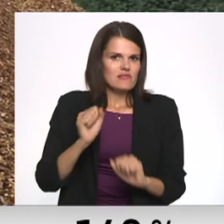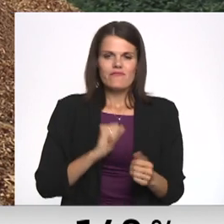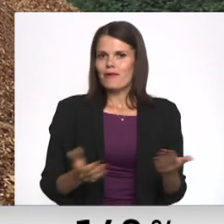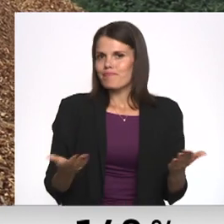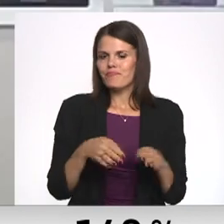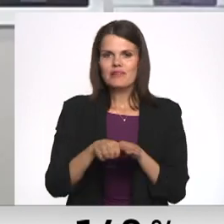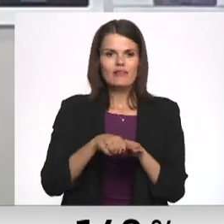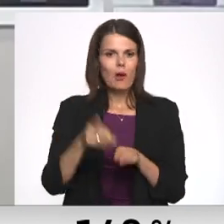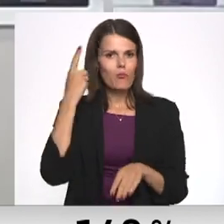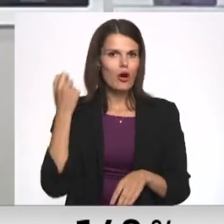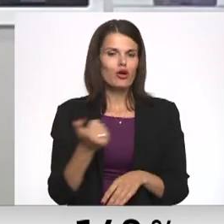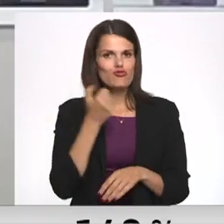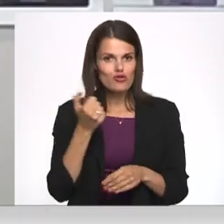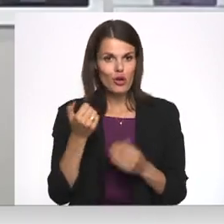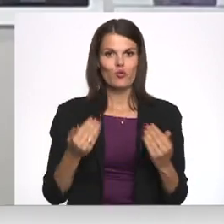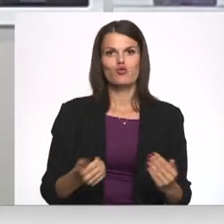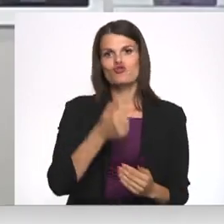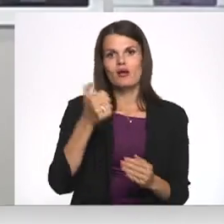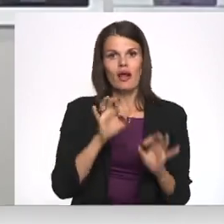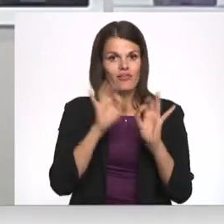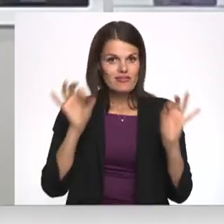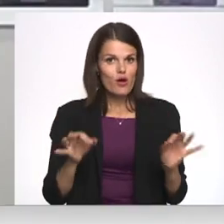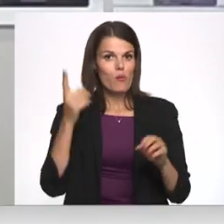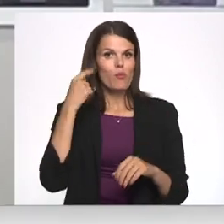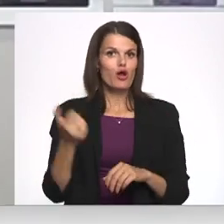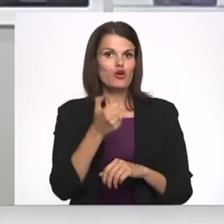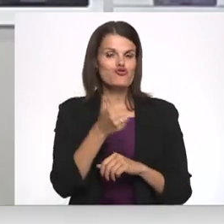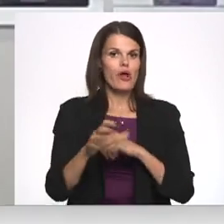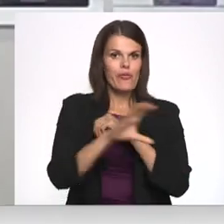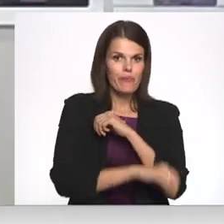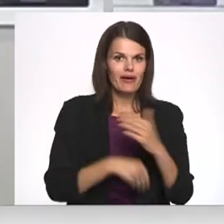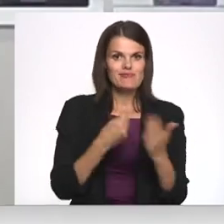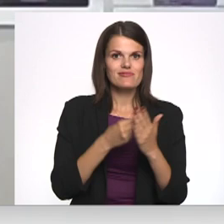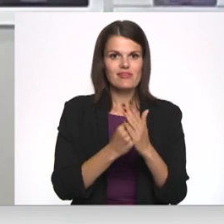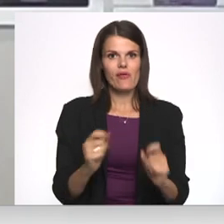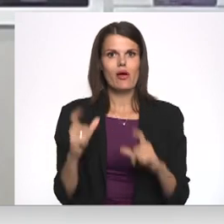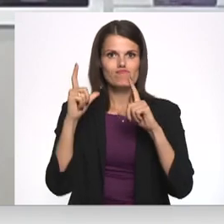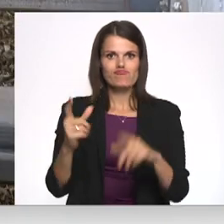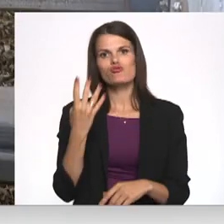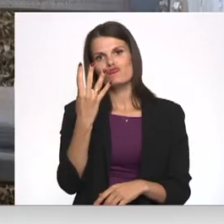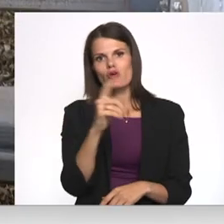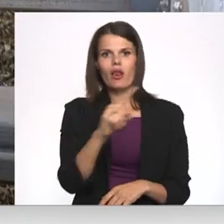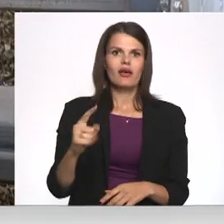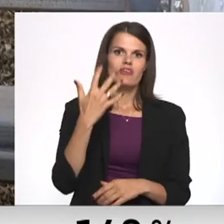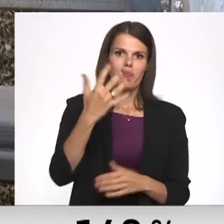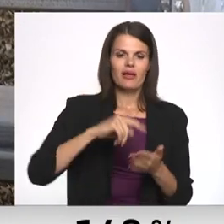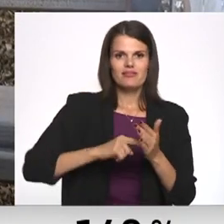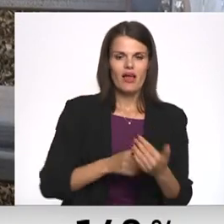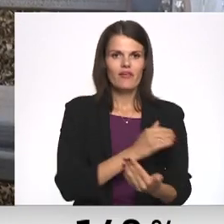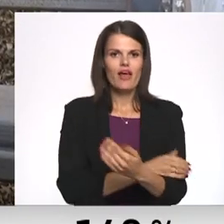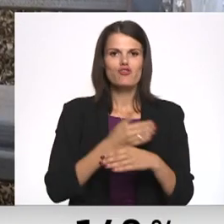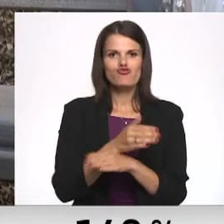ar pagājušā gada, jeb šī gada sākumu un pagājušā gada beigām, tad es teiktu, ka cena ir kāpusi 4-5 reizes. Šķeldas cena